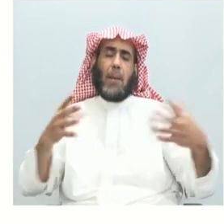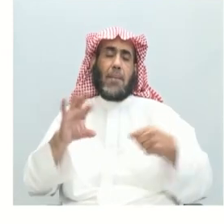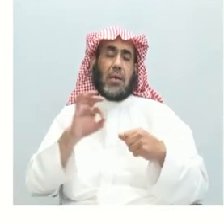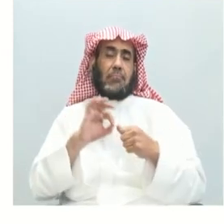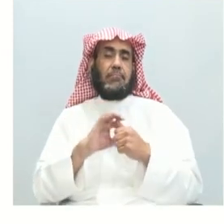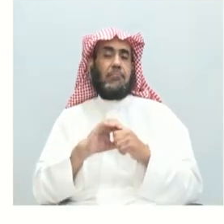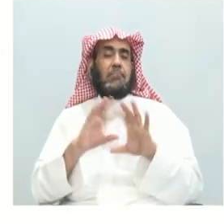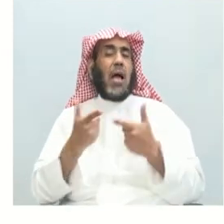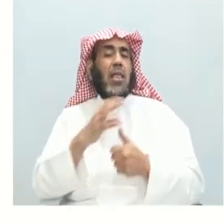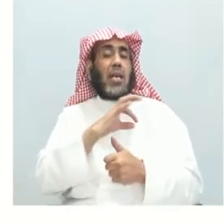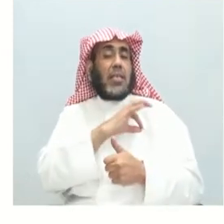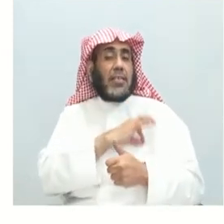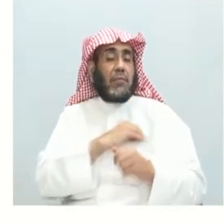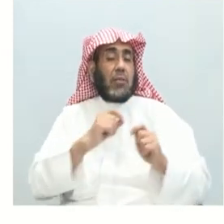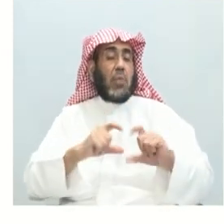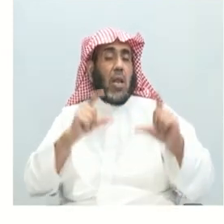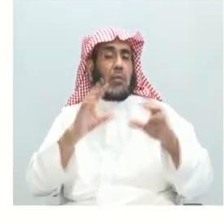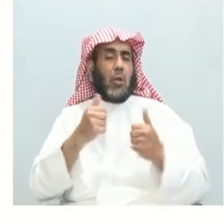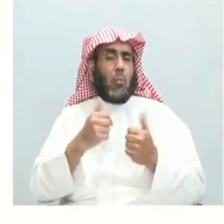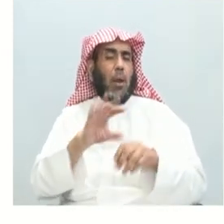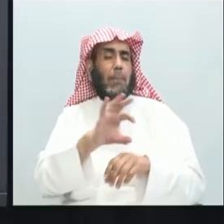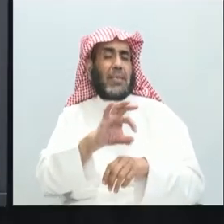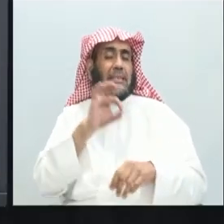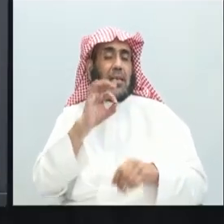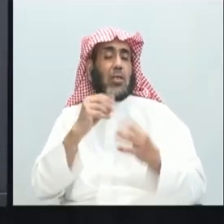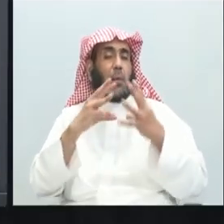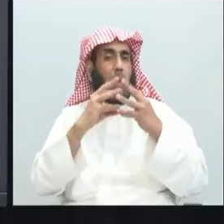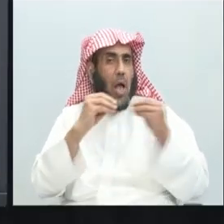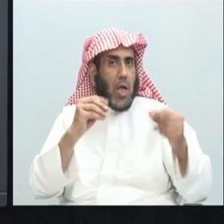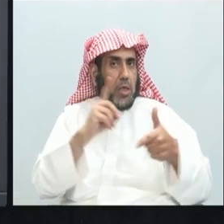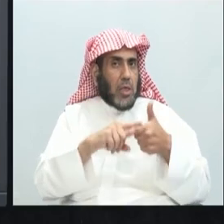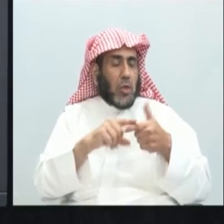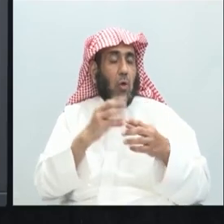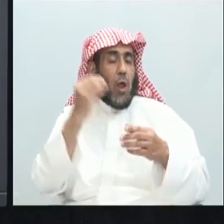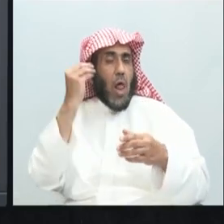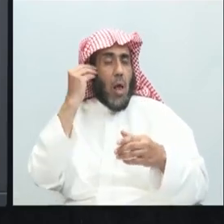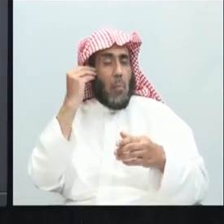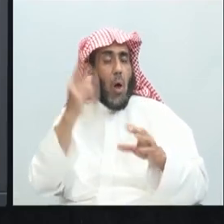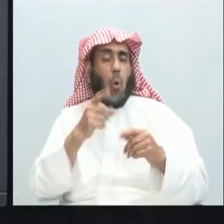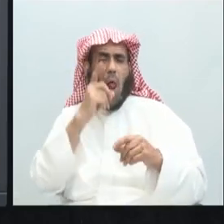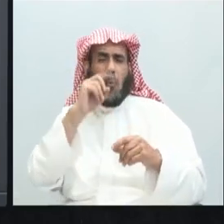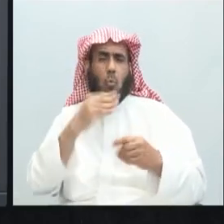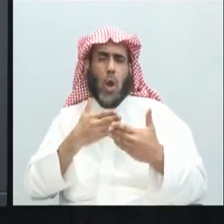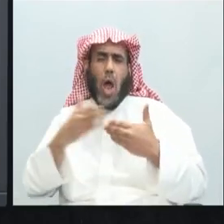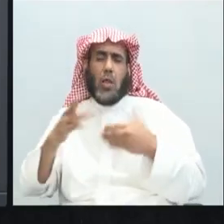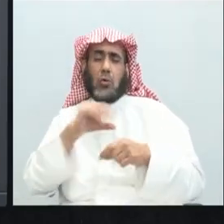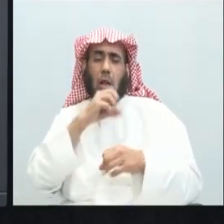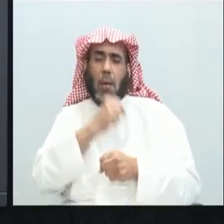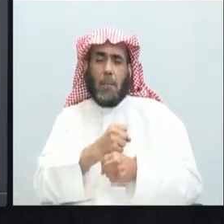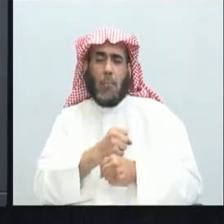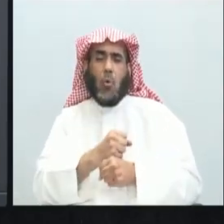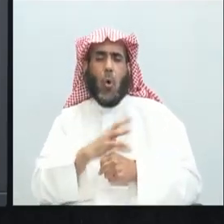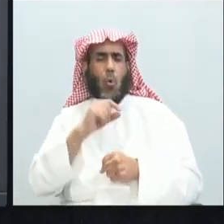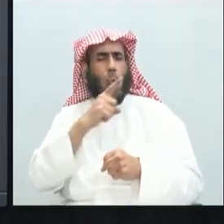اذا ماذا نستفيد من الحديث بعدما قمنا باستخراج المعاني وتعرفنا ما هو الامر الذي نهانا الرسول صلى الله عليه وسلم